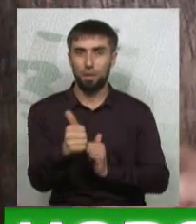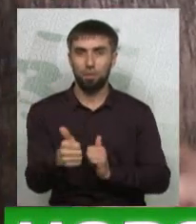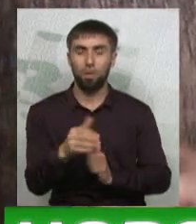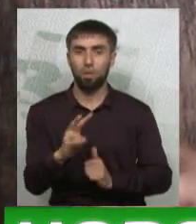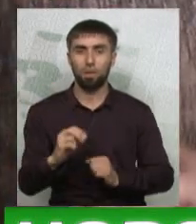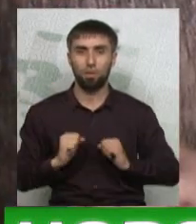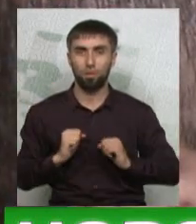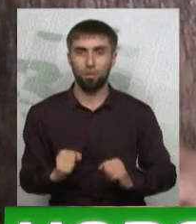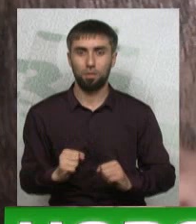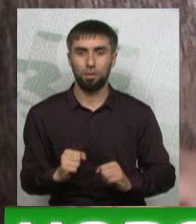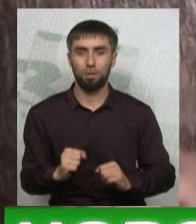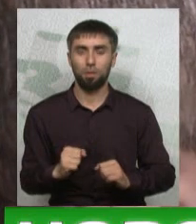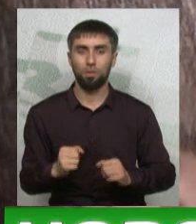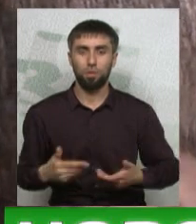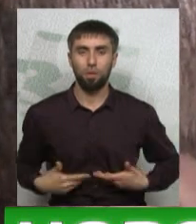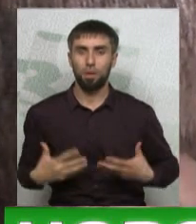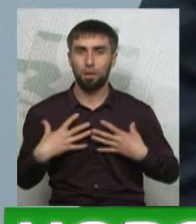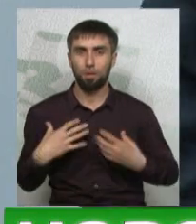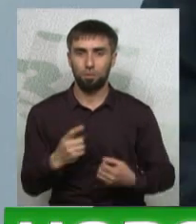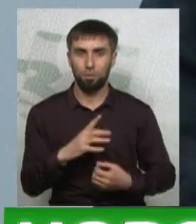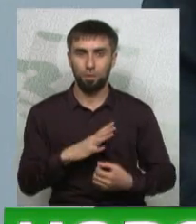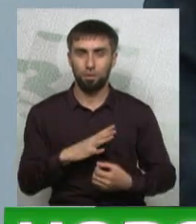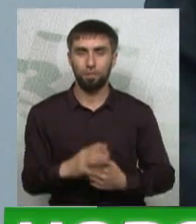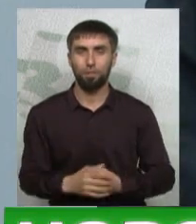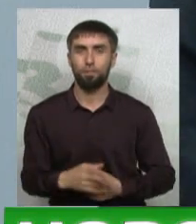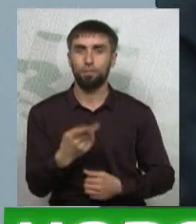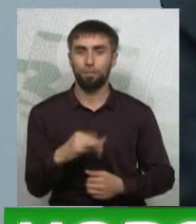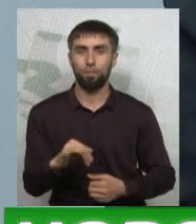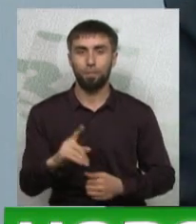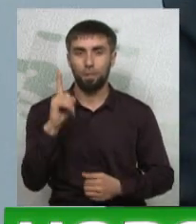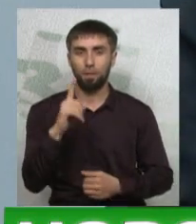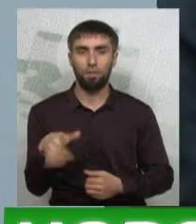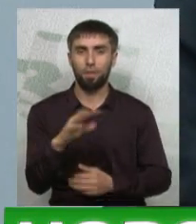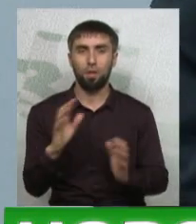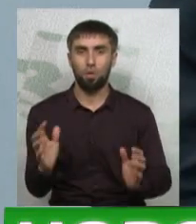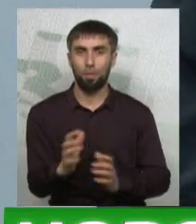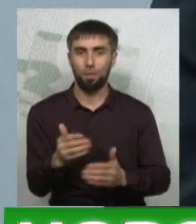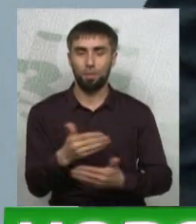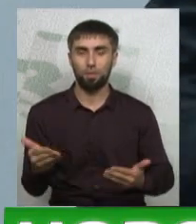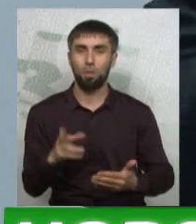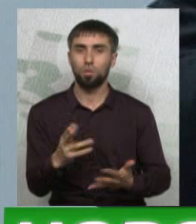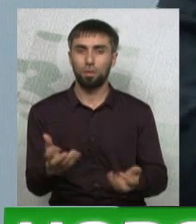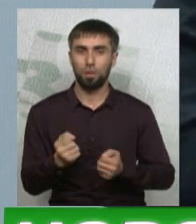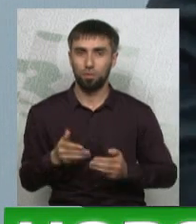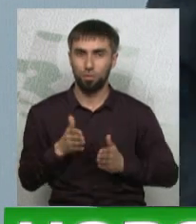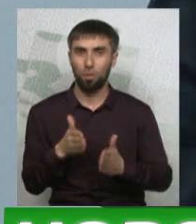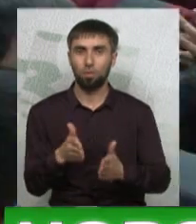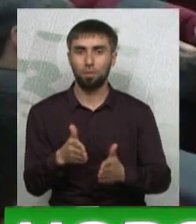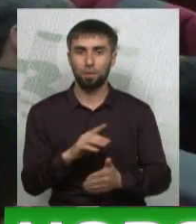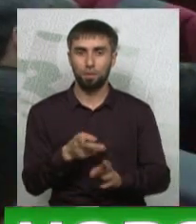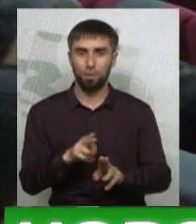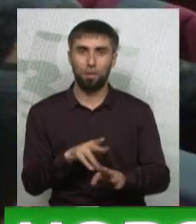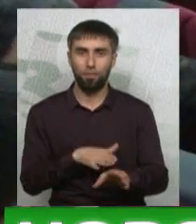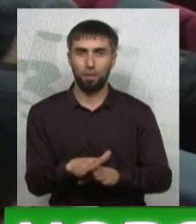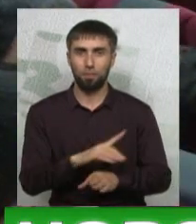он герой. Мярш могу шхалчу, дал вордолчу. Войны хаица армии, дачах бат не злол.